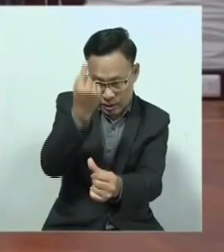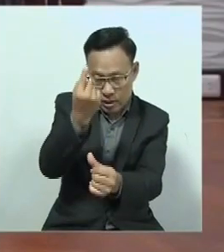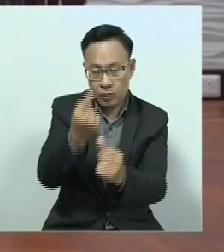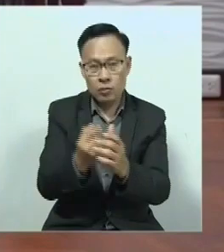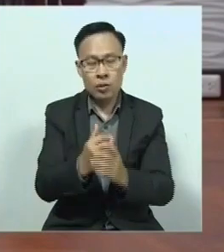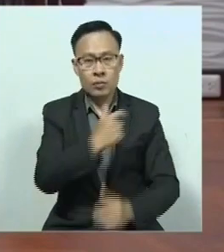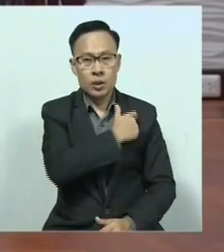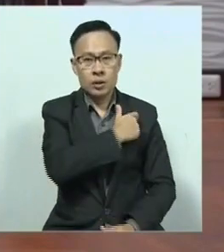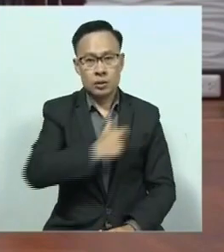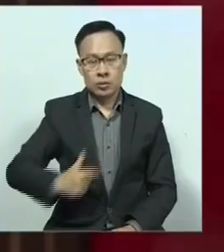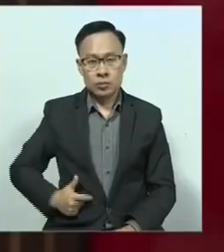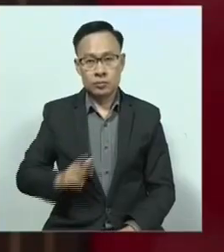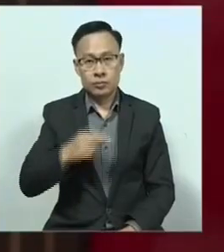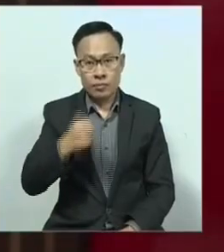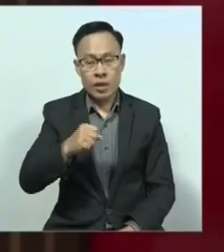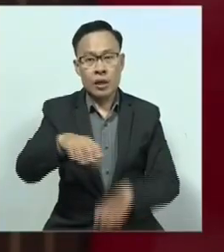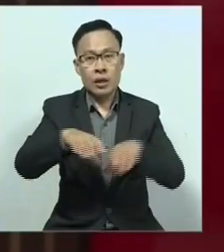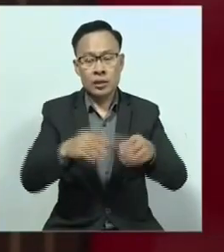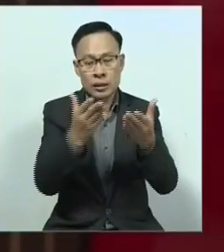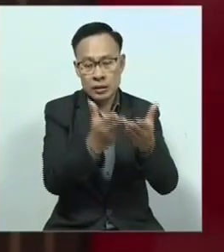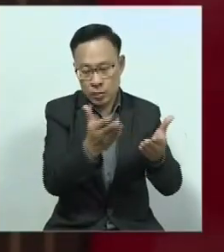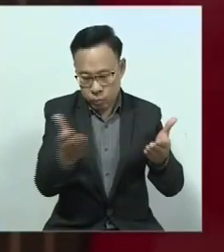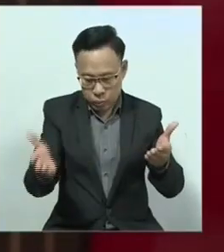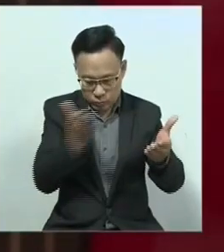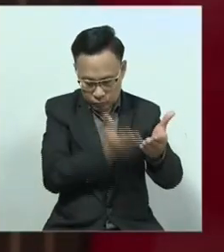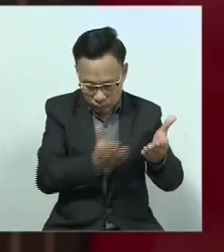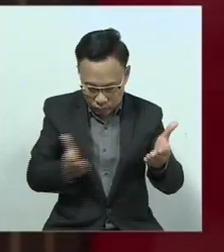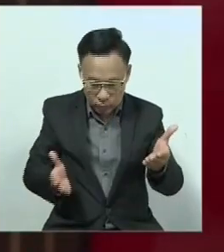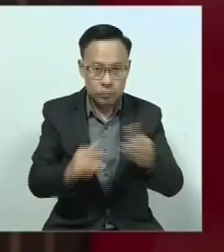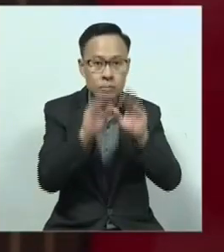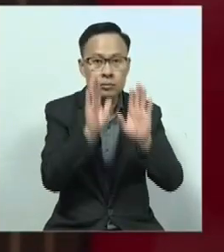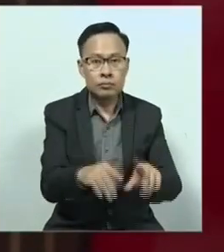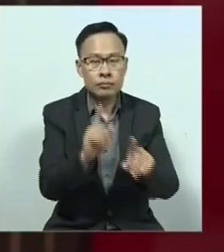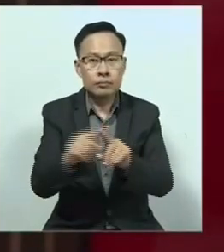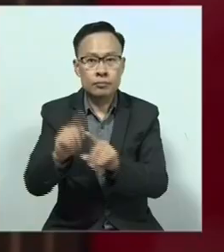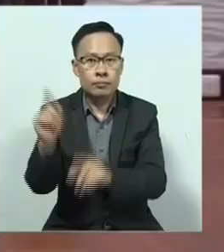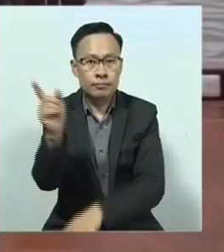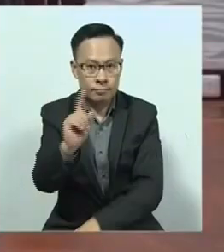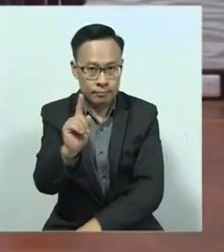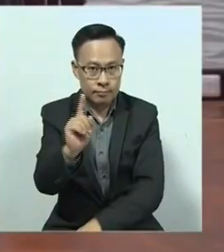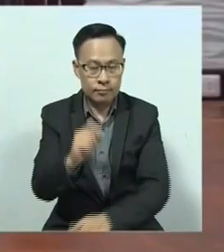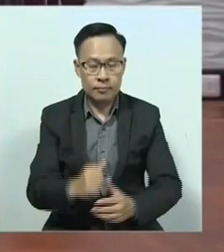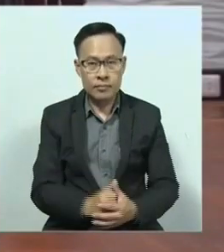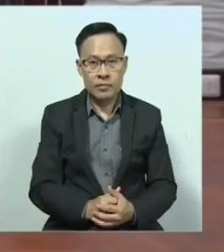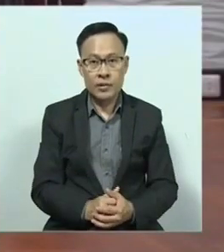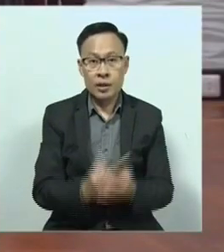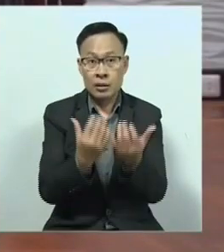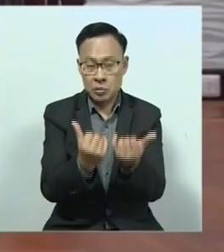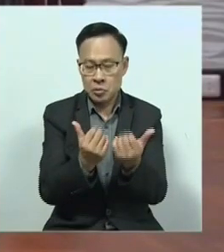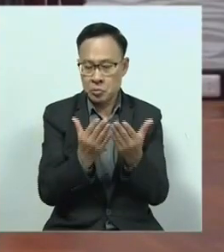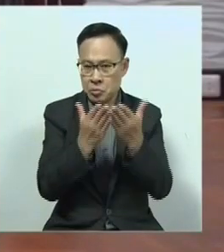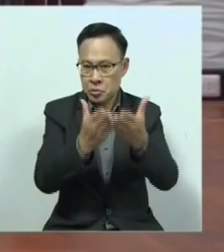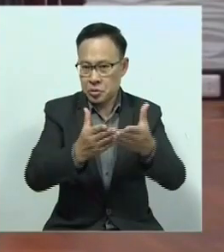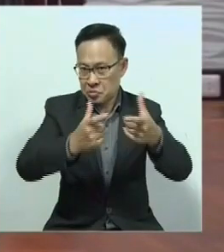รียมริ้วขบวนเรือในครั้งนี้ใช้เรือกี่ลำจัดริ้วขบวนในรูปแบบเป็นอย่างไรบ้างคะ ขบวนนี้เนี่ยยิ่งใหญ่ม